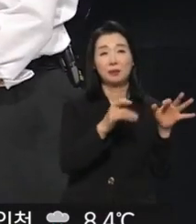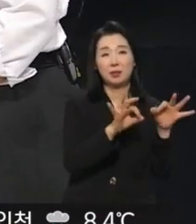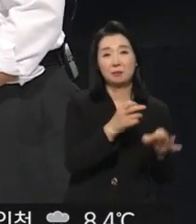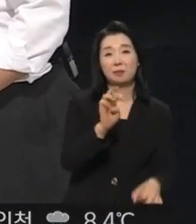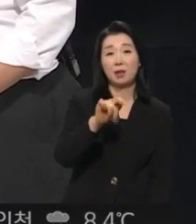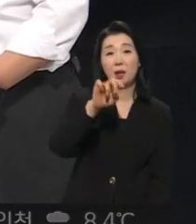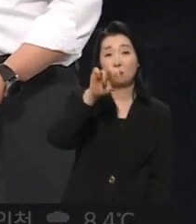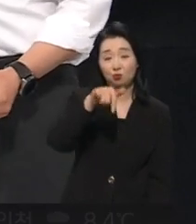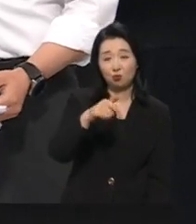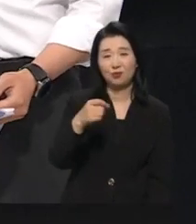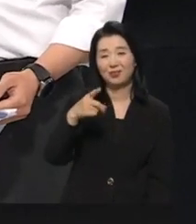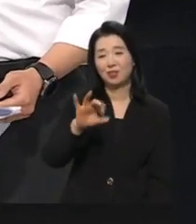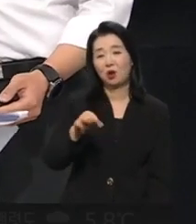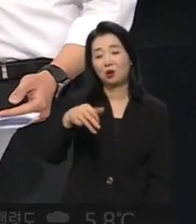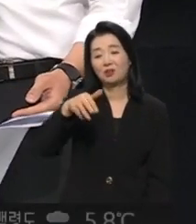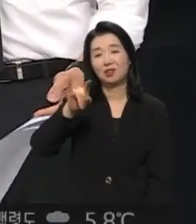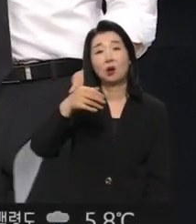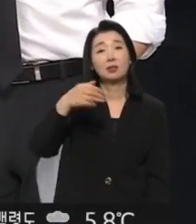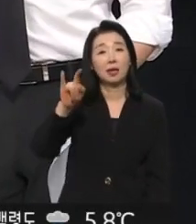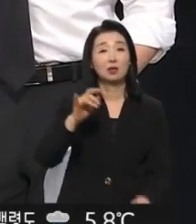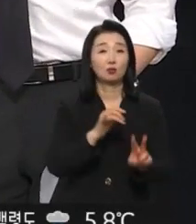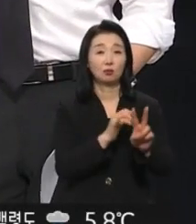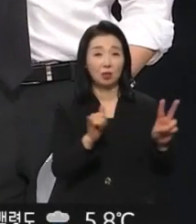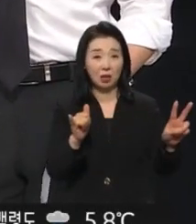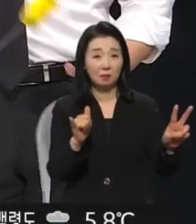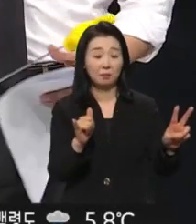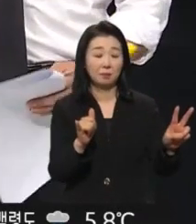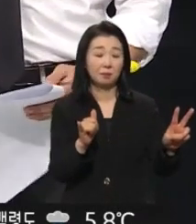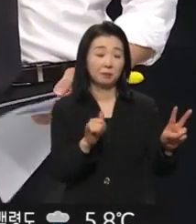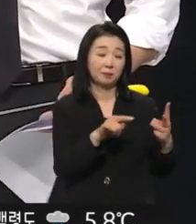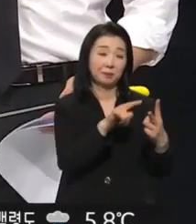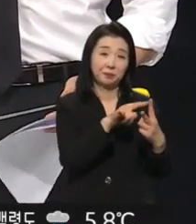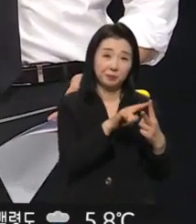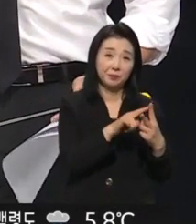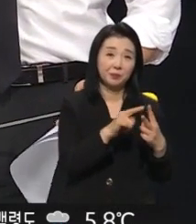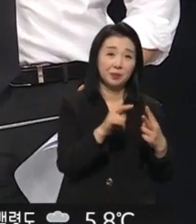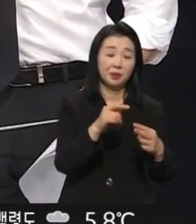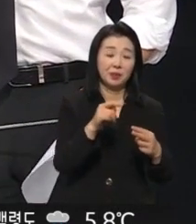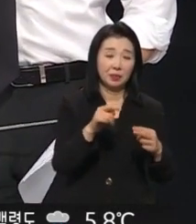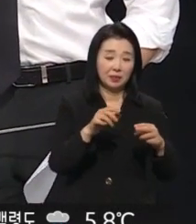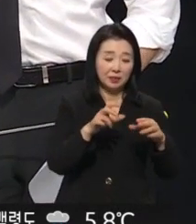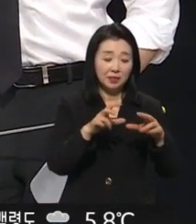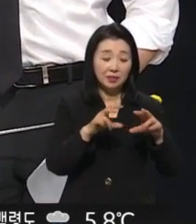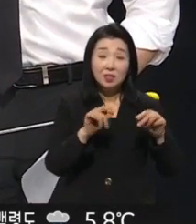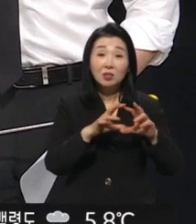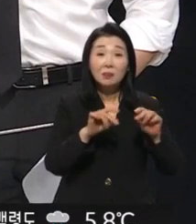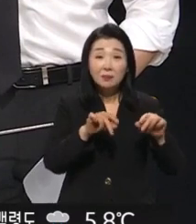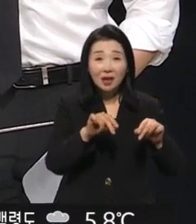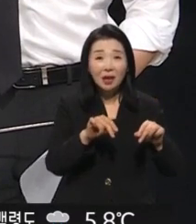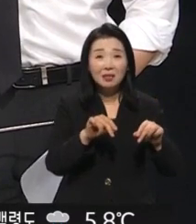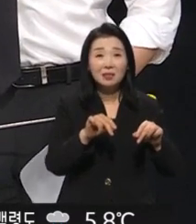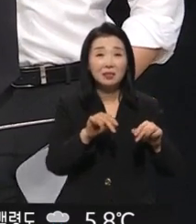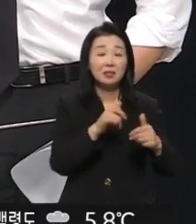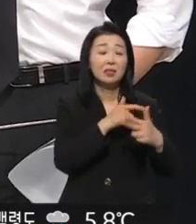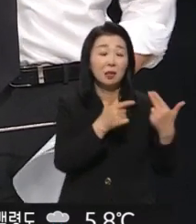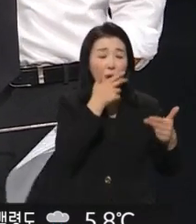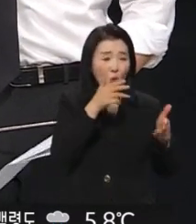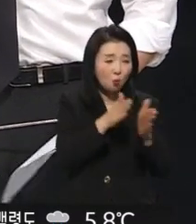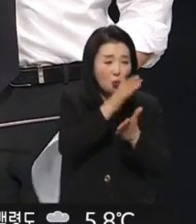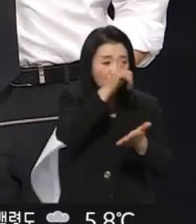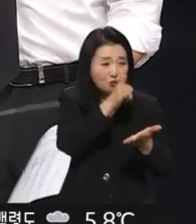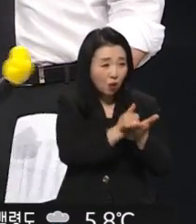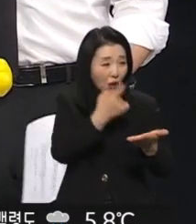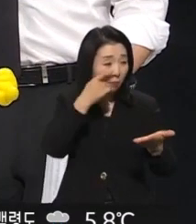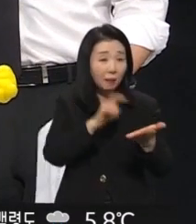김남국 의원과 정청래 의원인데요. 김 의원은 대장동 수사에서 이 대표가 공범이라는 증거가 나오지 않았다고